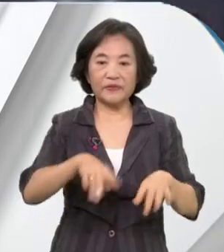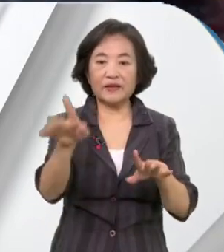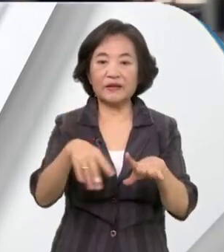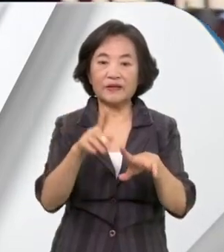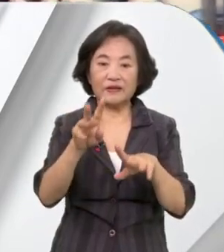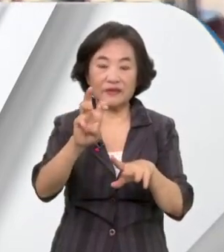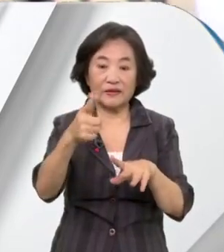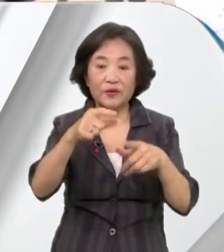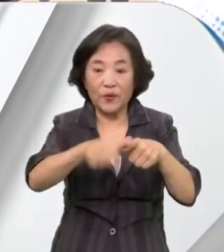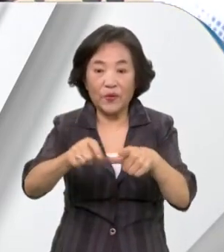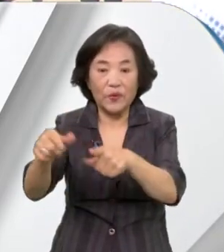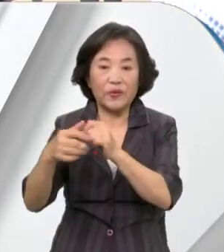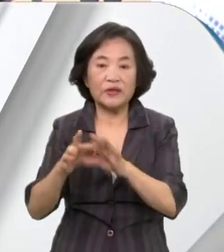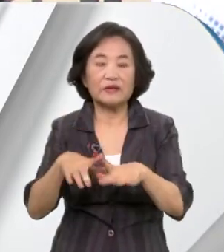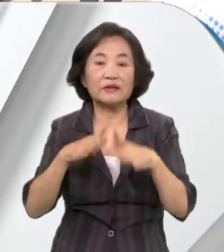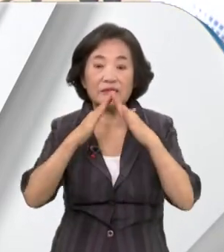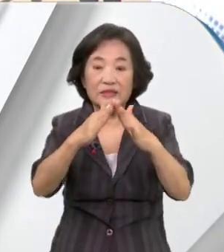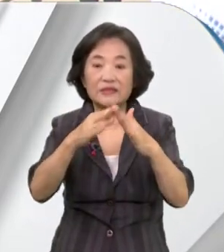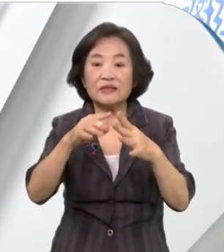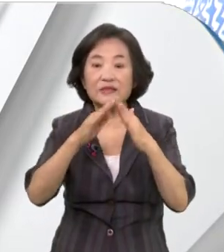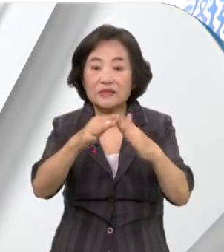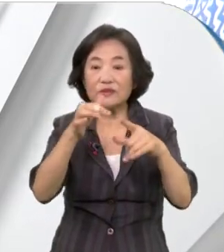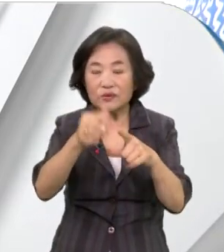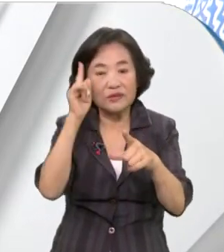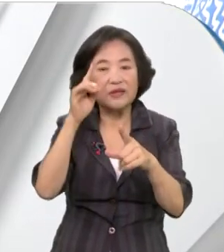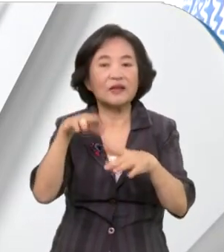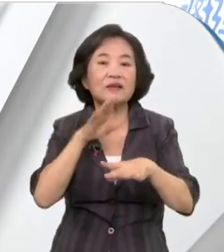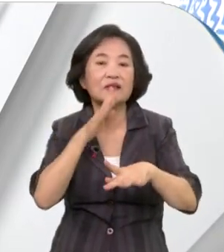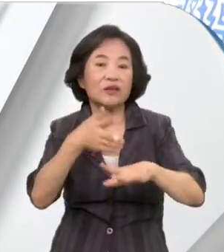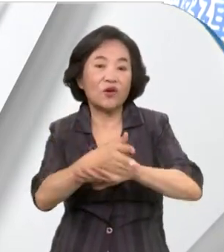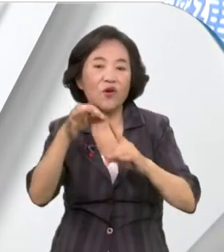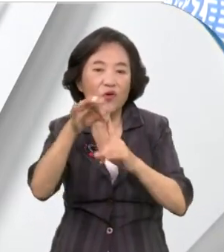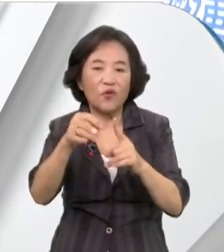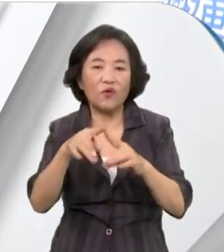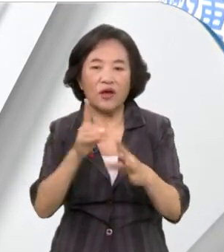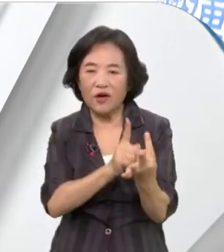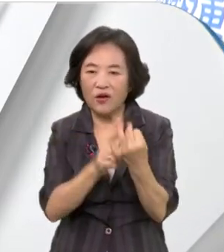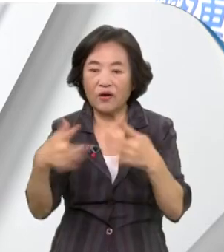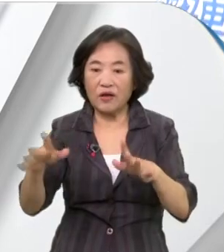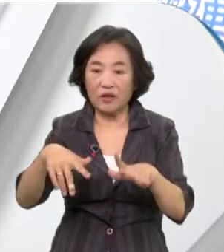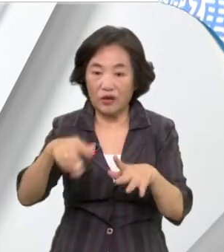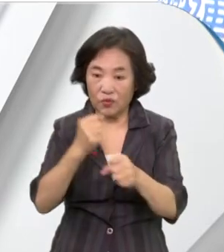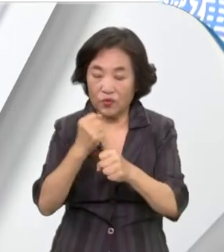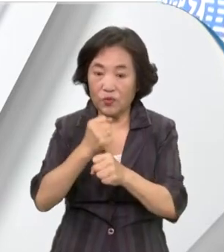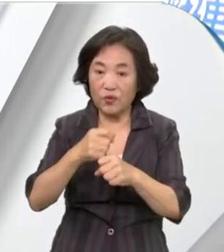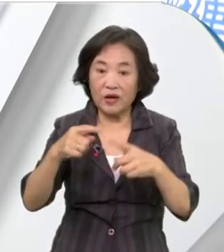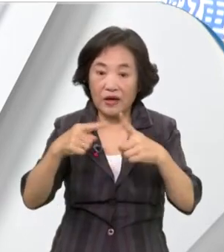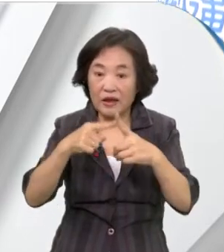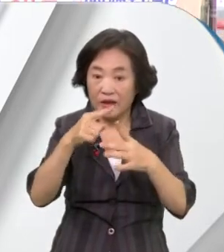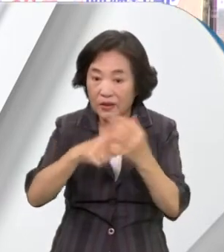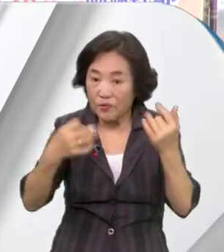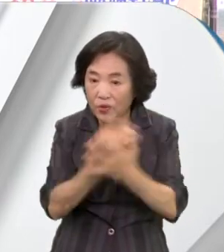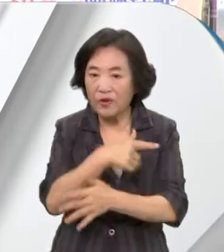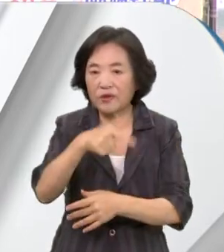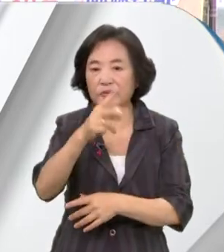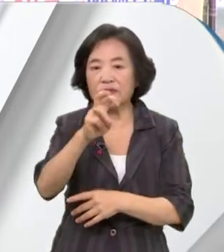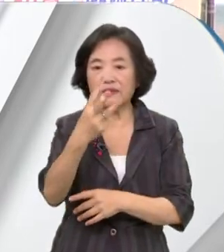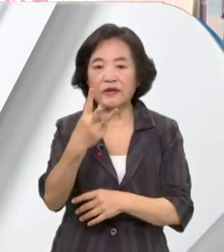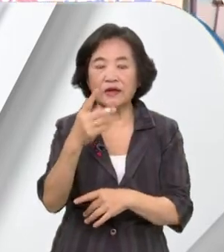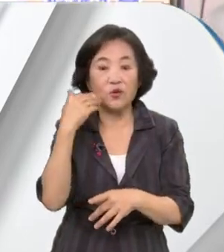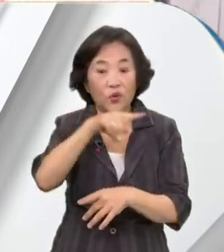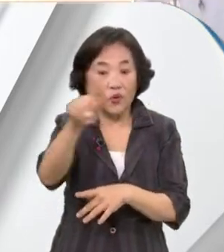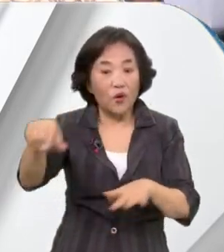36间公路私企客运和游览车业者，土匪从提供总共623个折扣，和本乡的